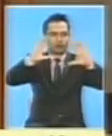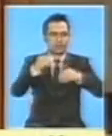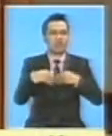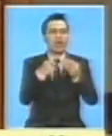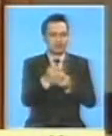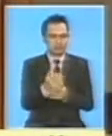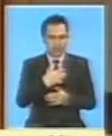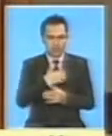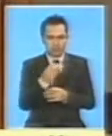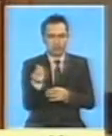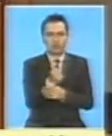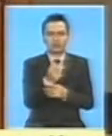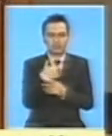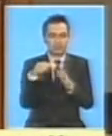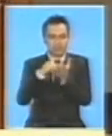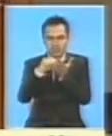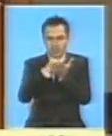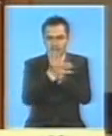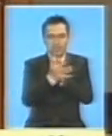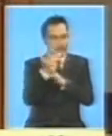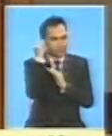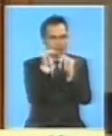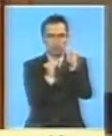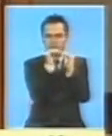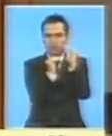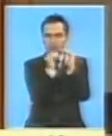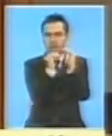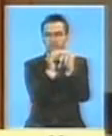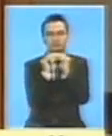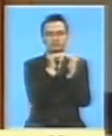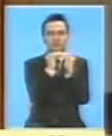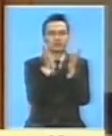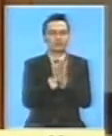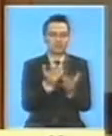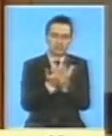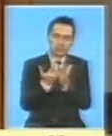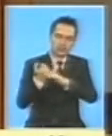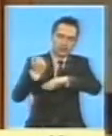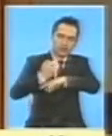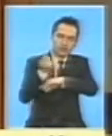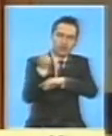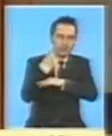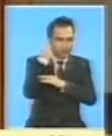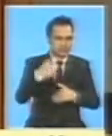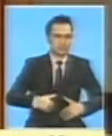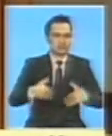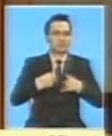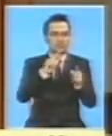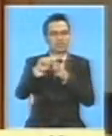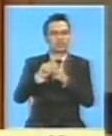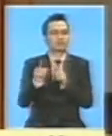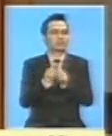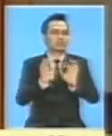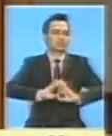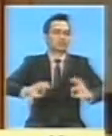เร่งด่วนในเรื่องของการแก้ไขความเหลื่อมล้ำนะครับความเหลื่อมล้ำก็คือล้ำรายได้คุณภาพชีวิตการเป็นอยู่อะไรก็แล้ว